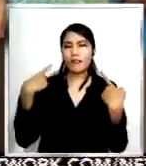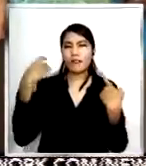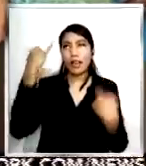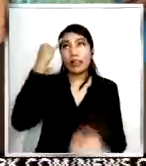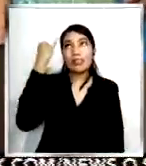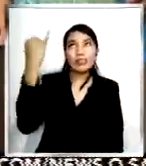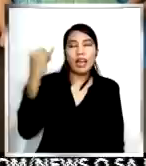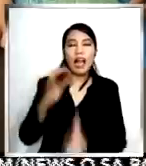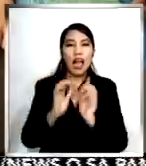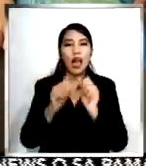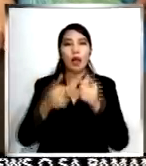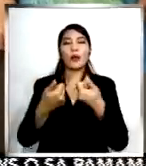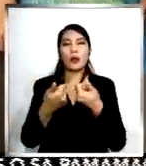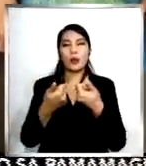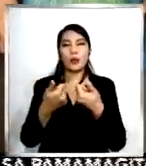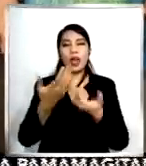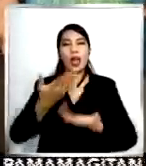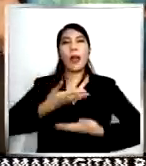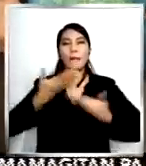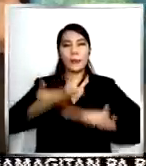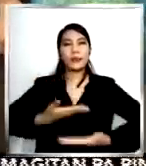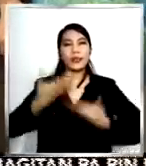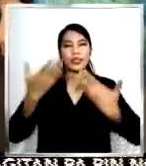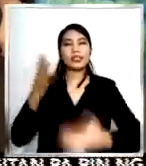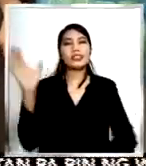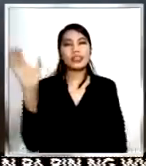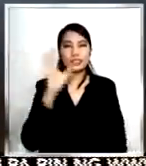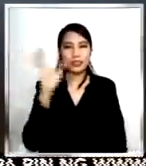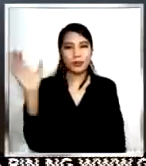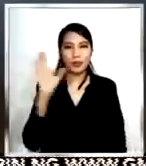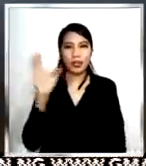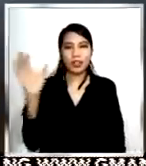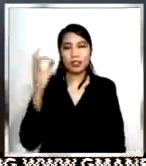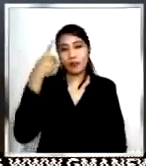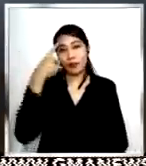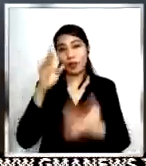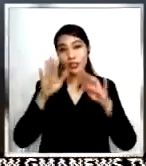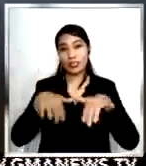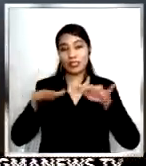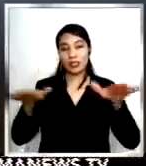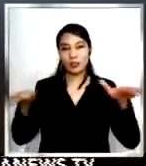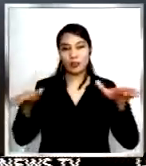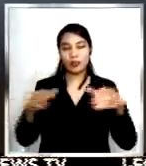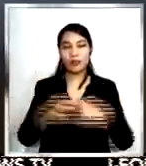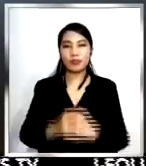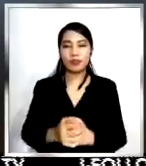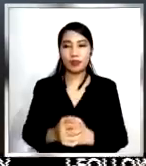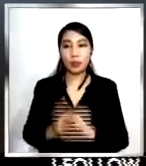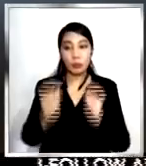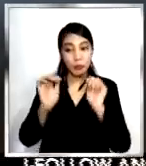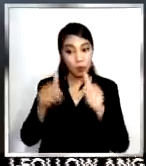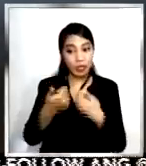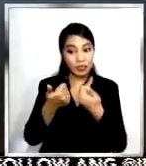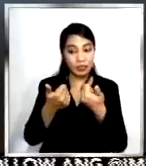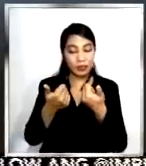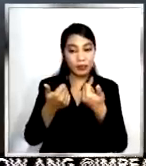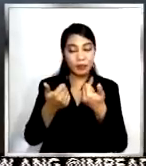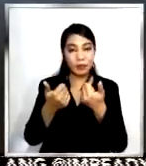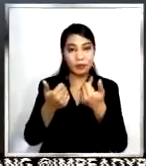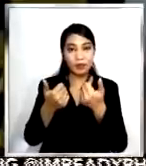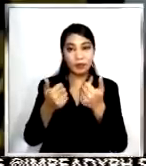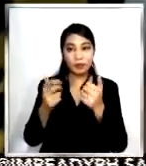magiging merry ang Christmas na mga musmos tulad niya. Pwede pa kayang magkita-kita tayo sa darating na